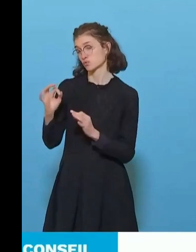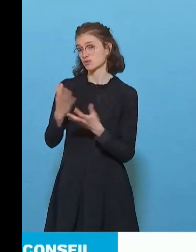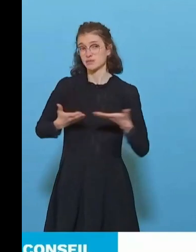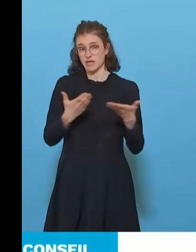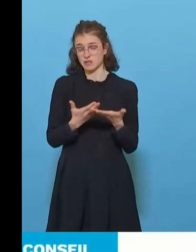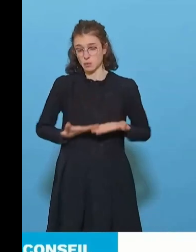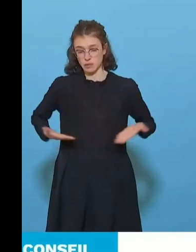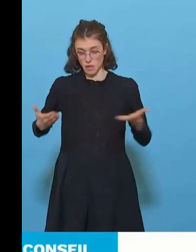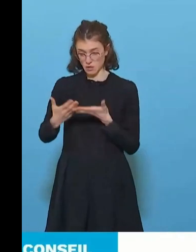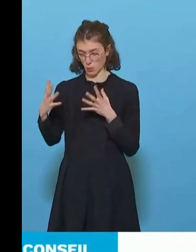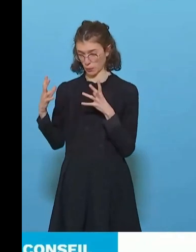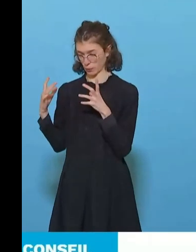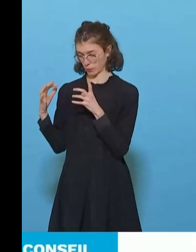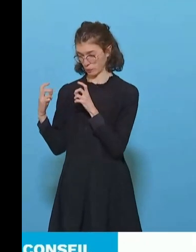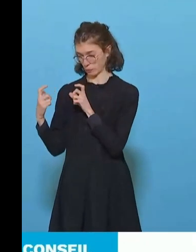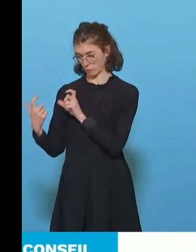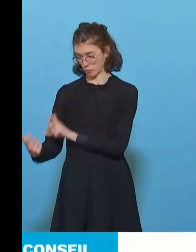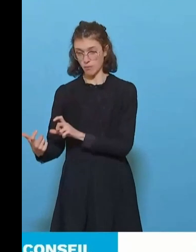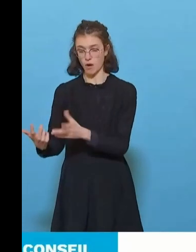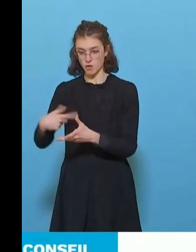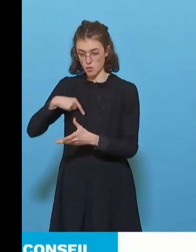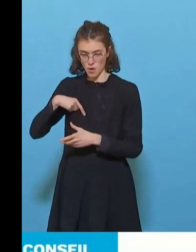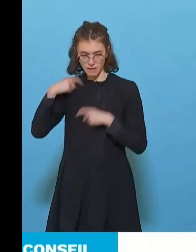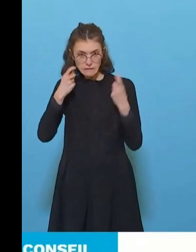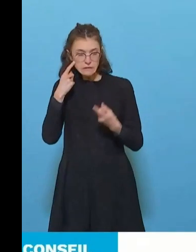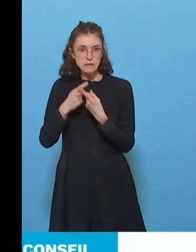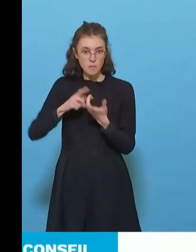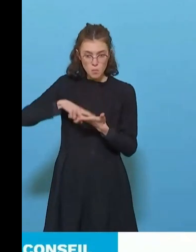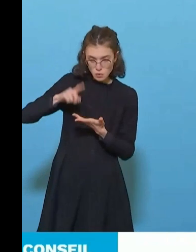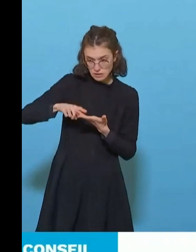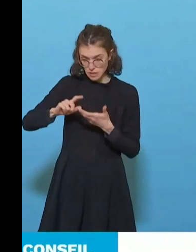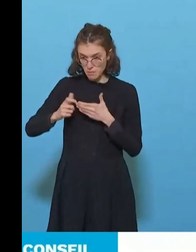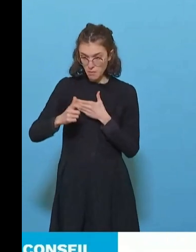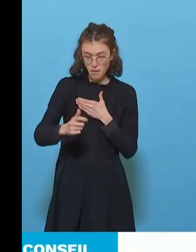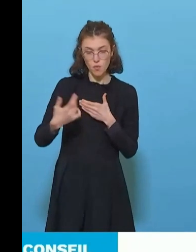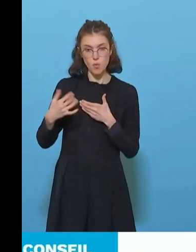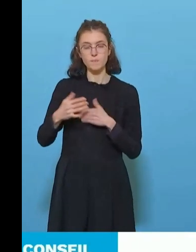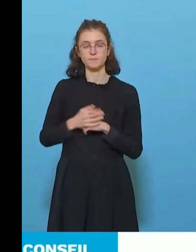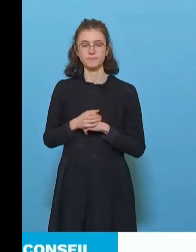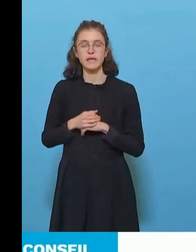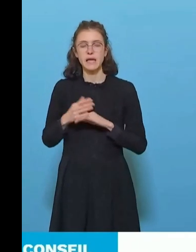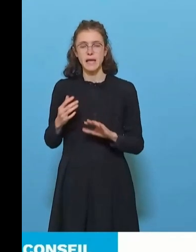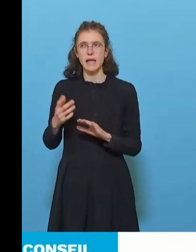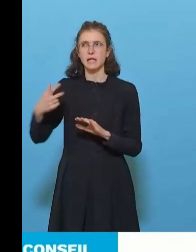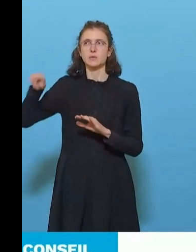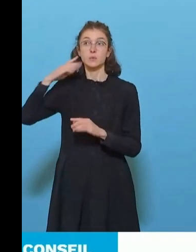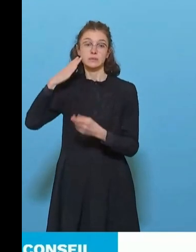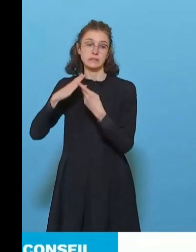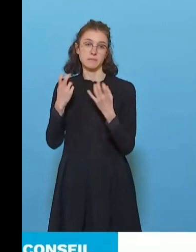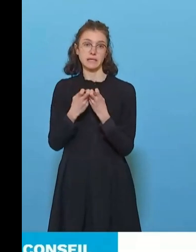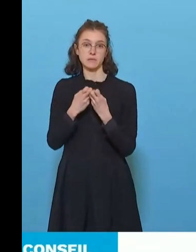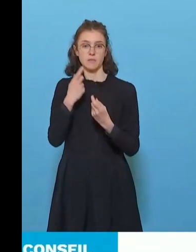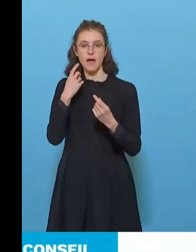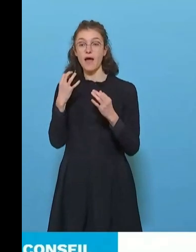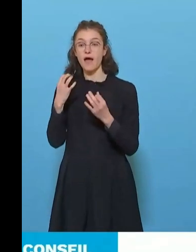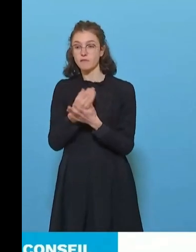travailler les questions budgétaires de la ville. En témoignent d'ailleurs les divers indicateurs macroéconomiques en berne, comme